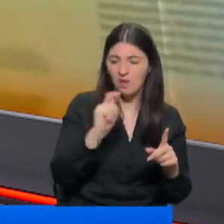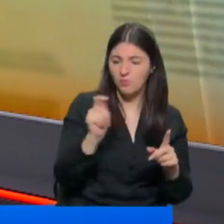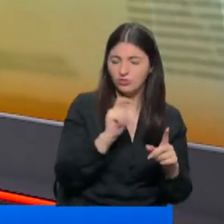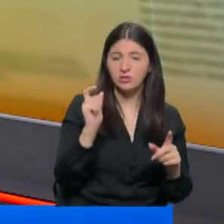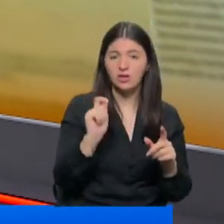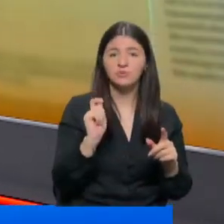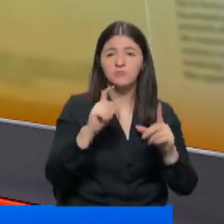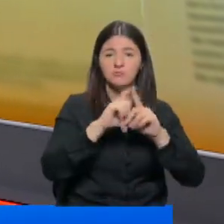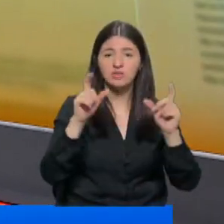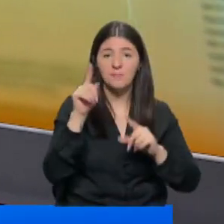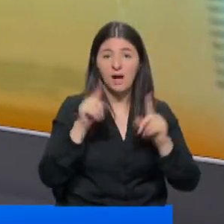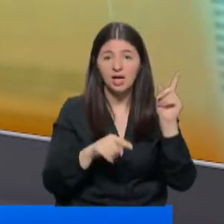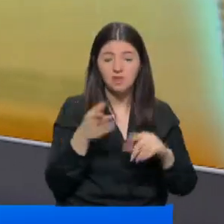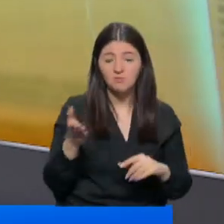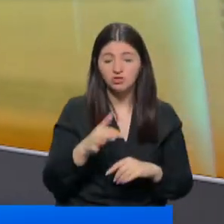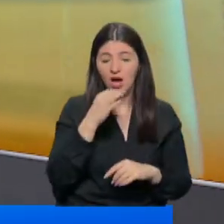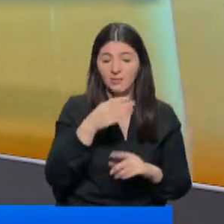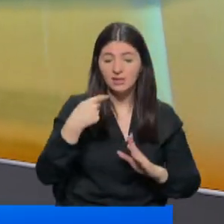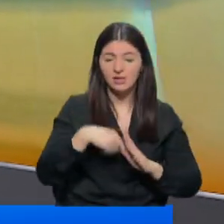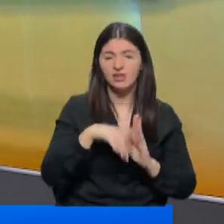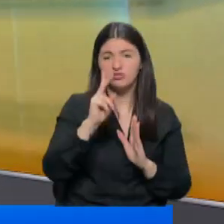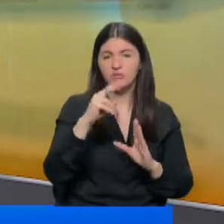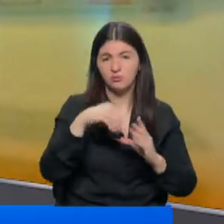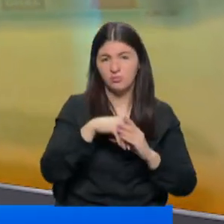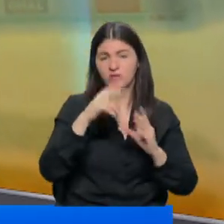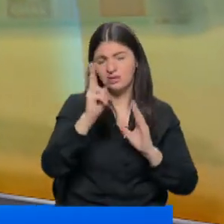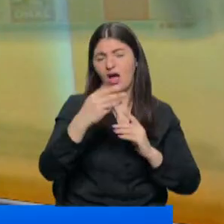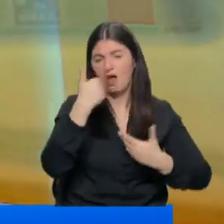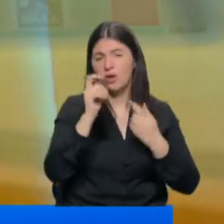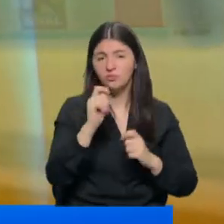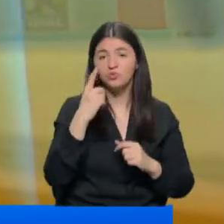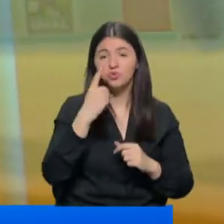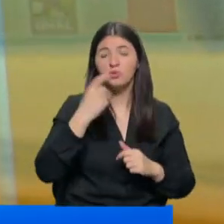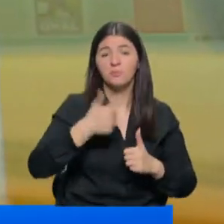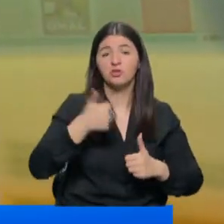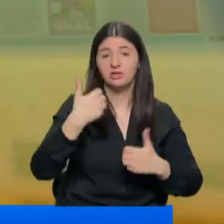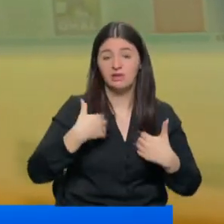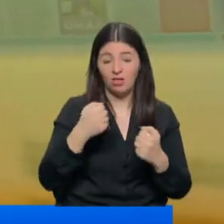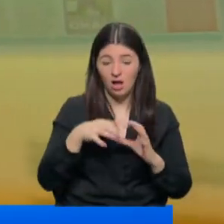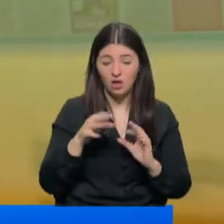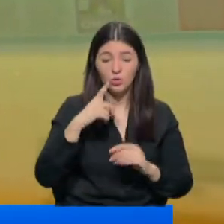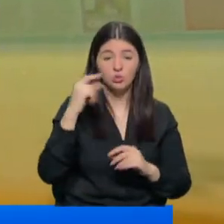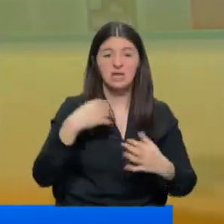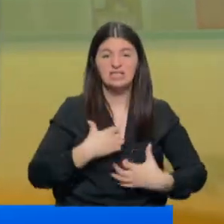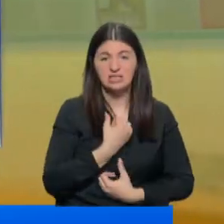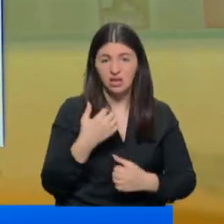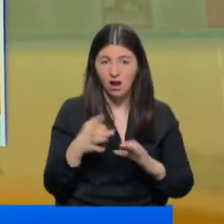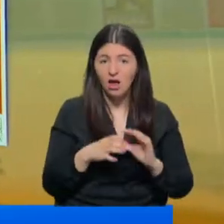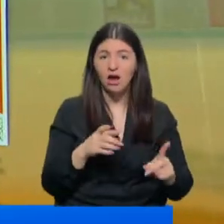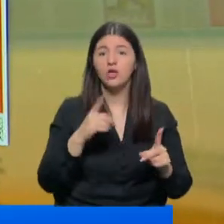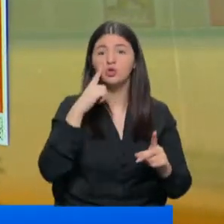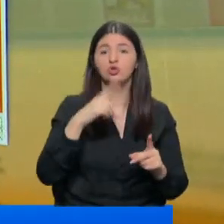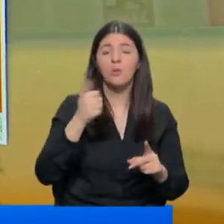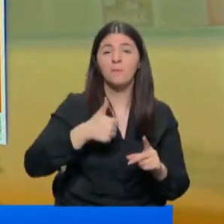verdiği manşetlerden bazı başka haber ve detayları da size aktaracağız Cumhurbaşkanı sağlığı ile ilgili O kaynak krizi ile ilgili de